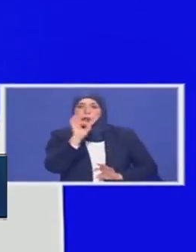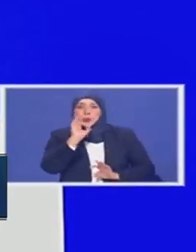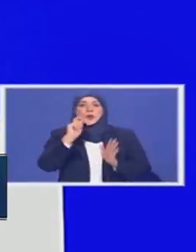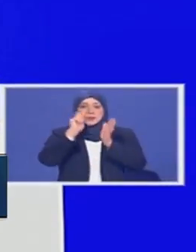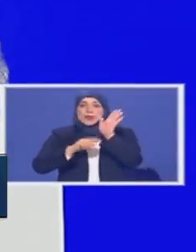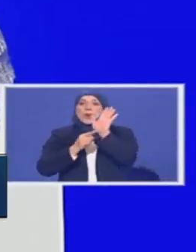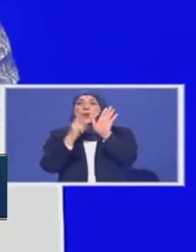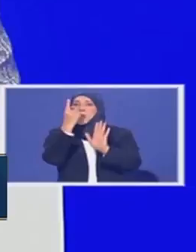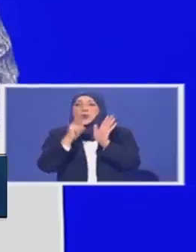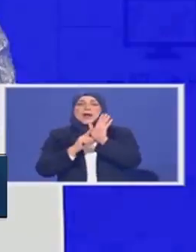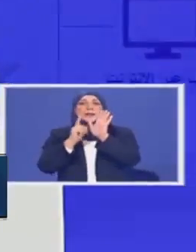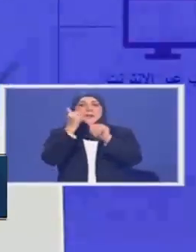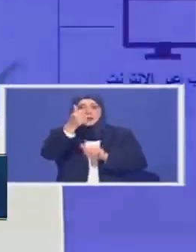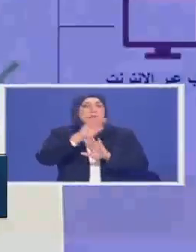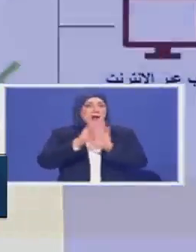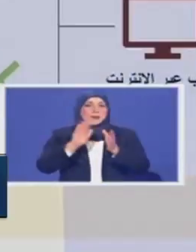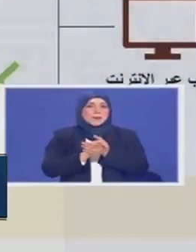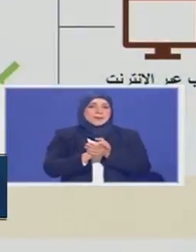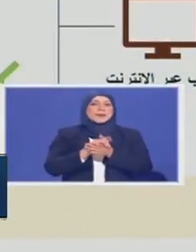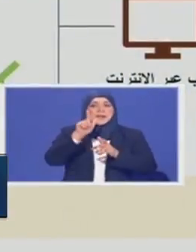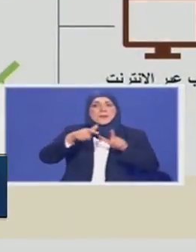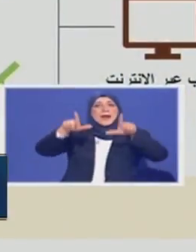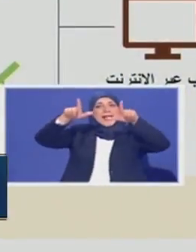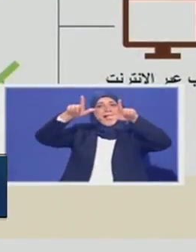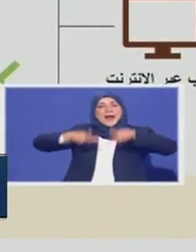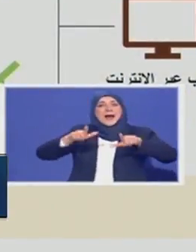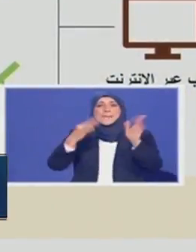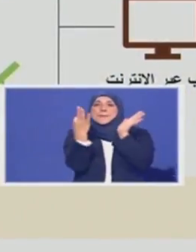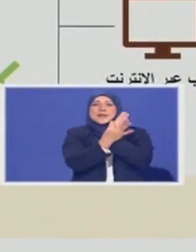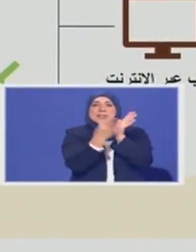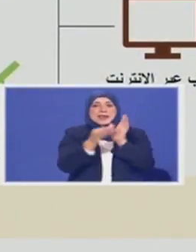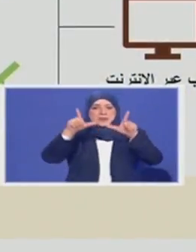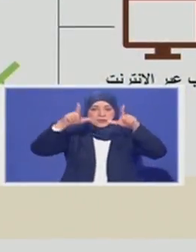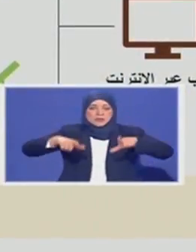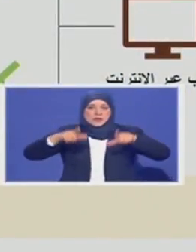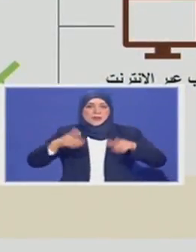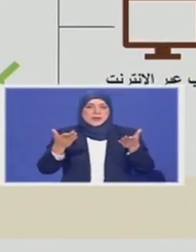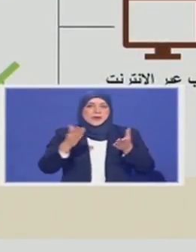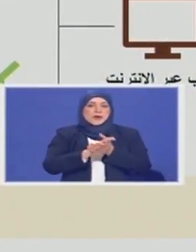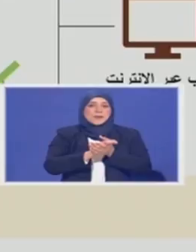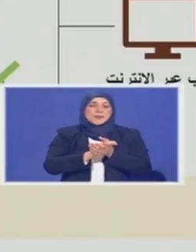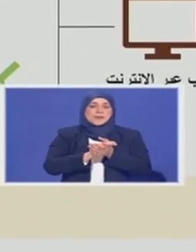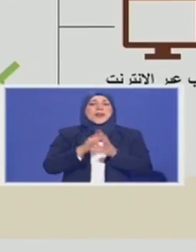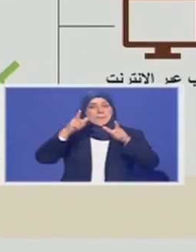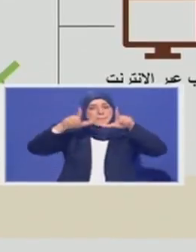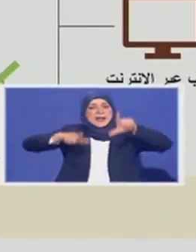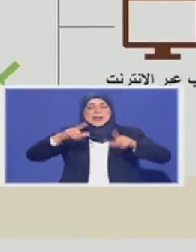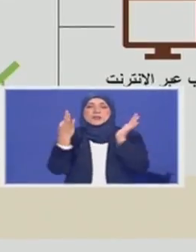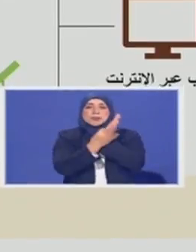اللوج إلى المنصة. عندنا منصة حالية autorisation هذه .gov.tn،